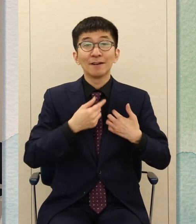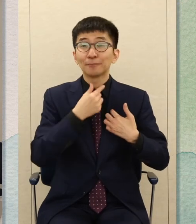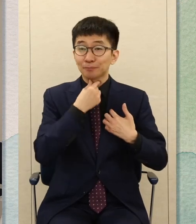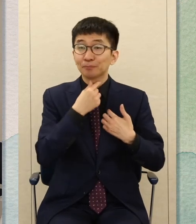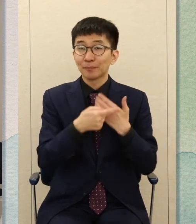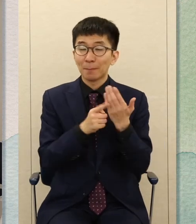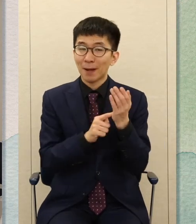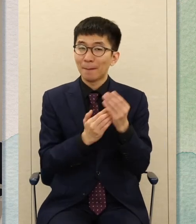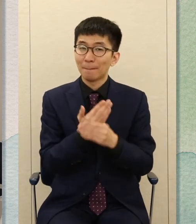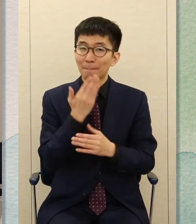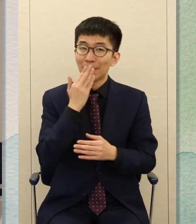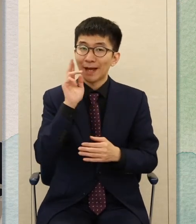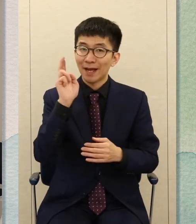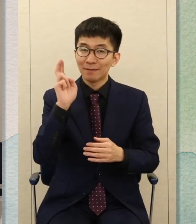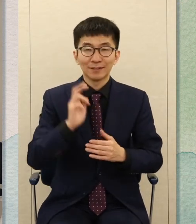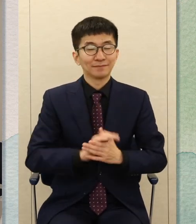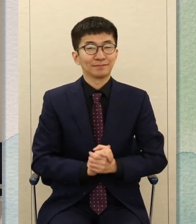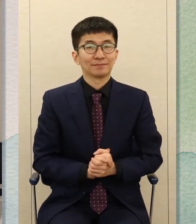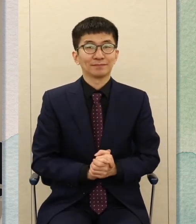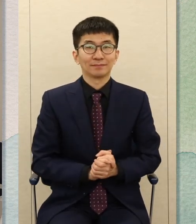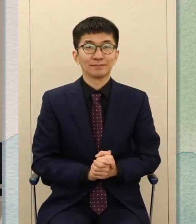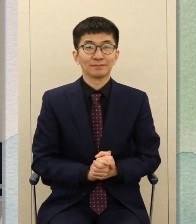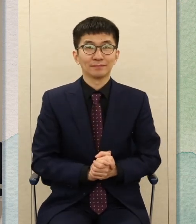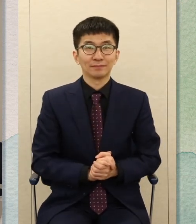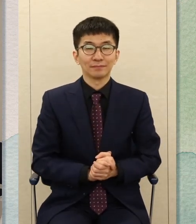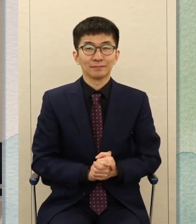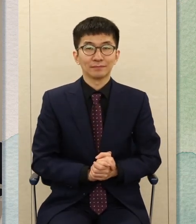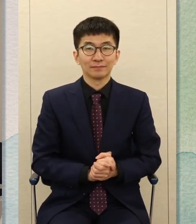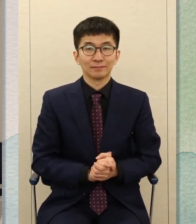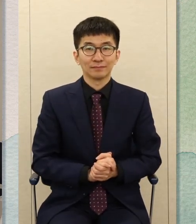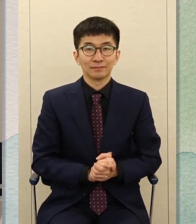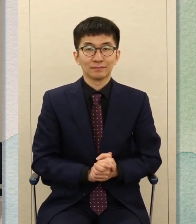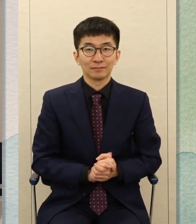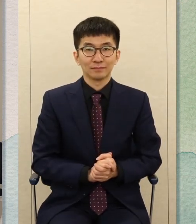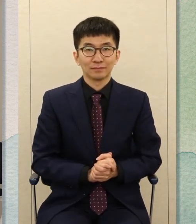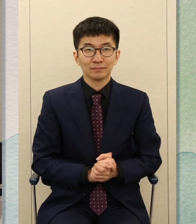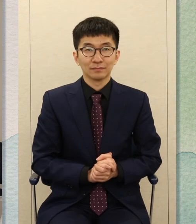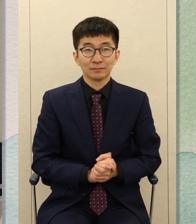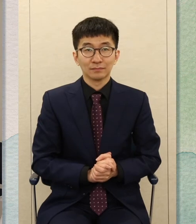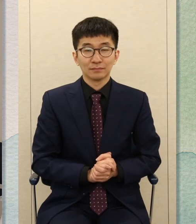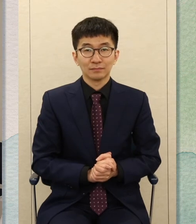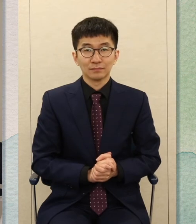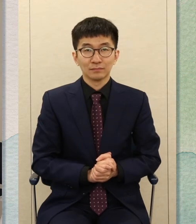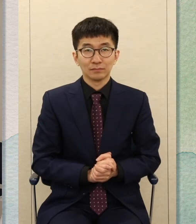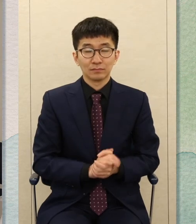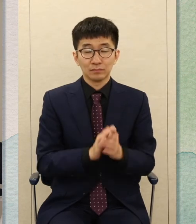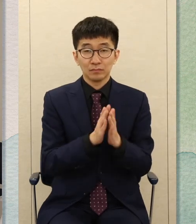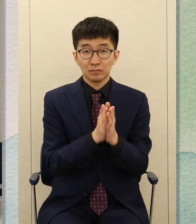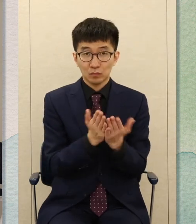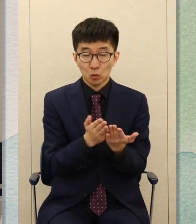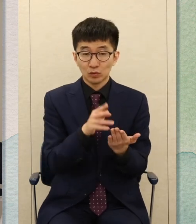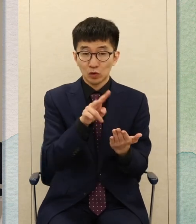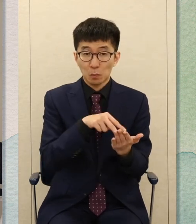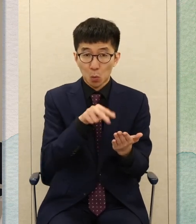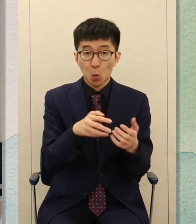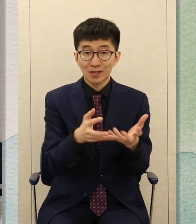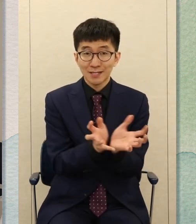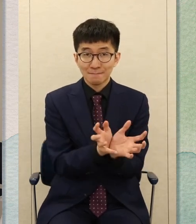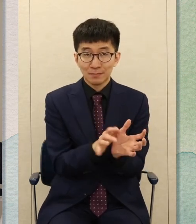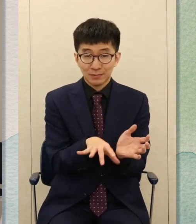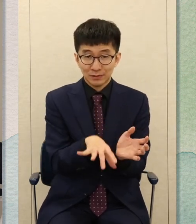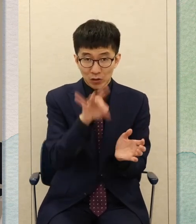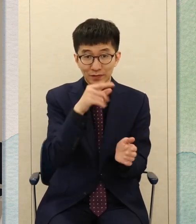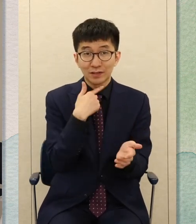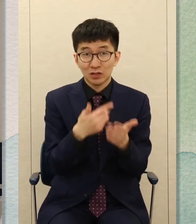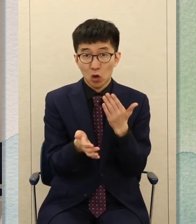독서, 예, 이런 것들이 좀 필요한 것 같습니다. 예, 선생님의 첫 독서 모임에 대한 경험담을 듣고